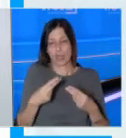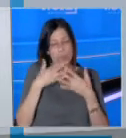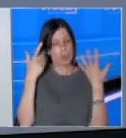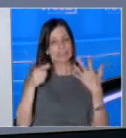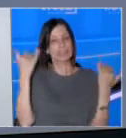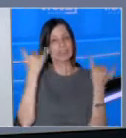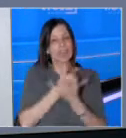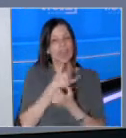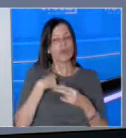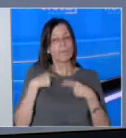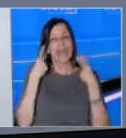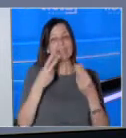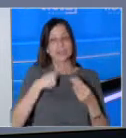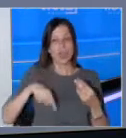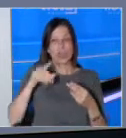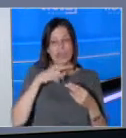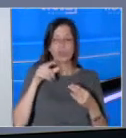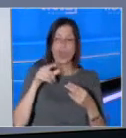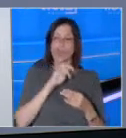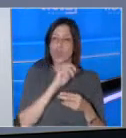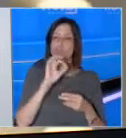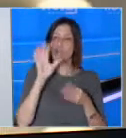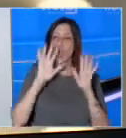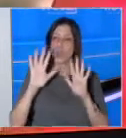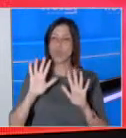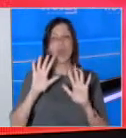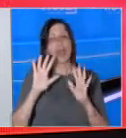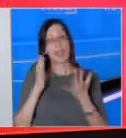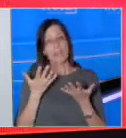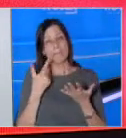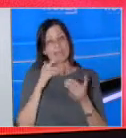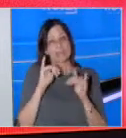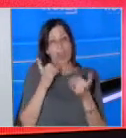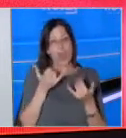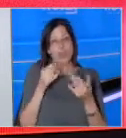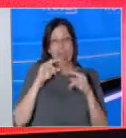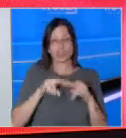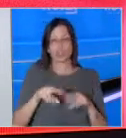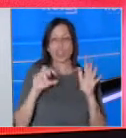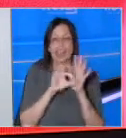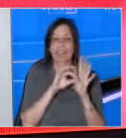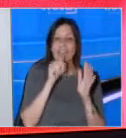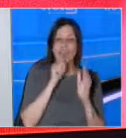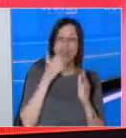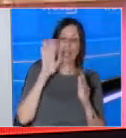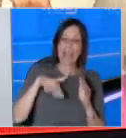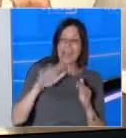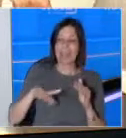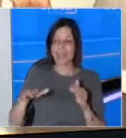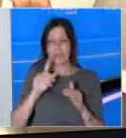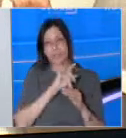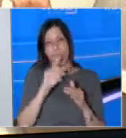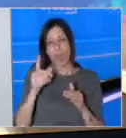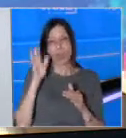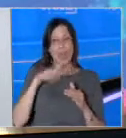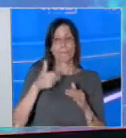וזה מחזיר אותנו לעניין של הקולנוע, כמו שדיברנו עליו קודם לכן. האם נכון להשאיר את התו הירוק גם לילדים, לא לילדים? כבר